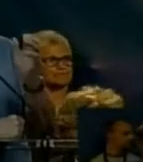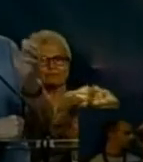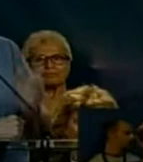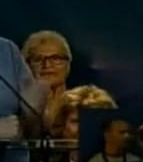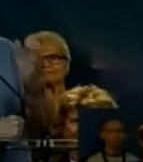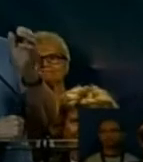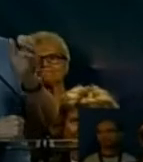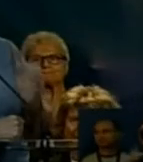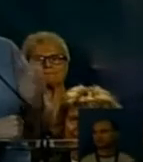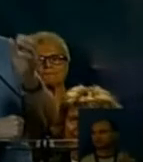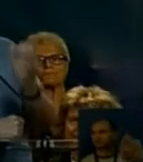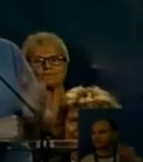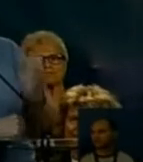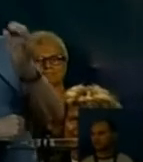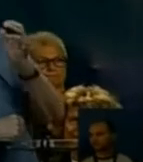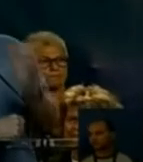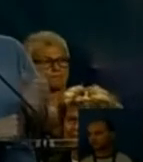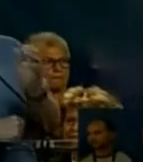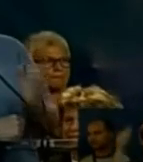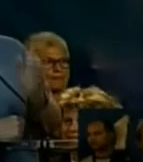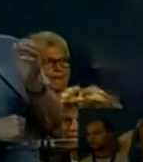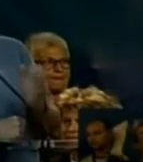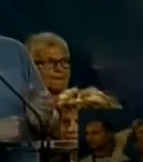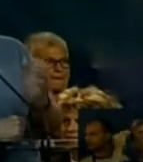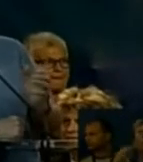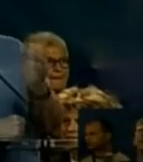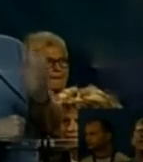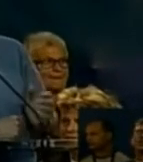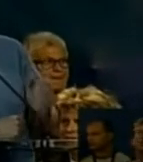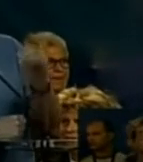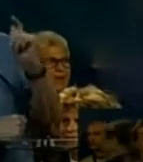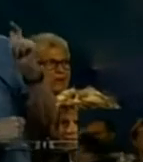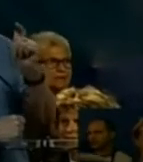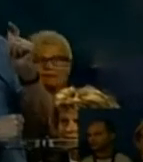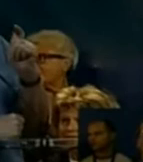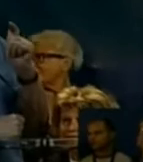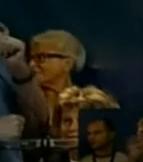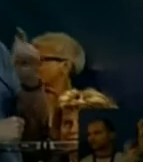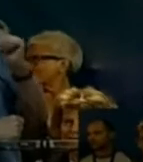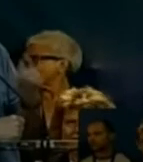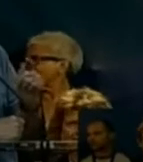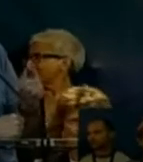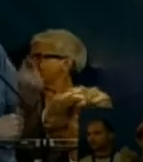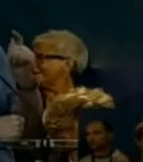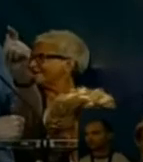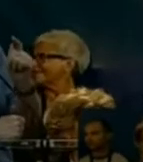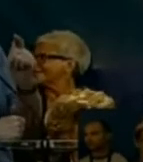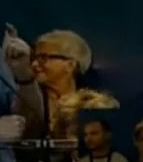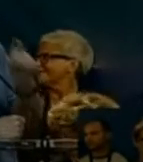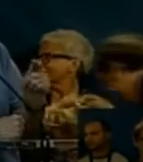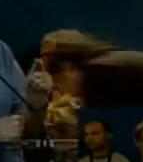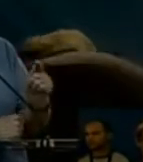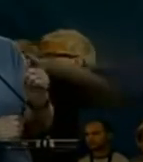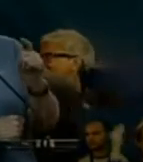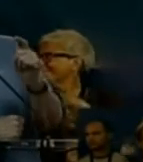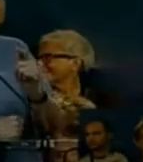parte riguardante principi e diritti debba essere difesa fino in fondo, ma che nello stesso tempo ha aperto